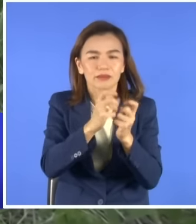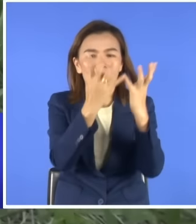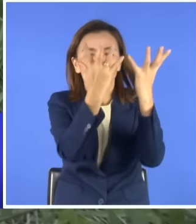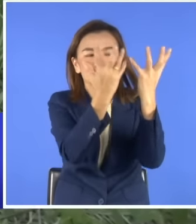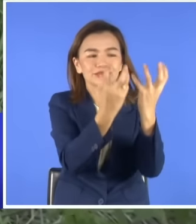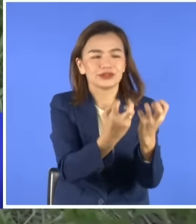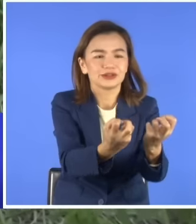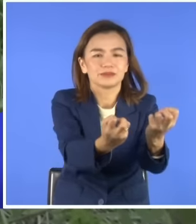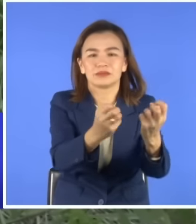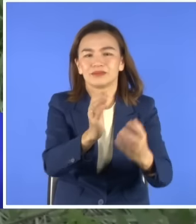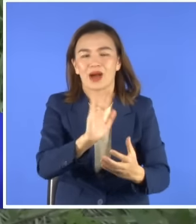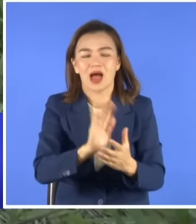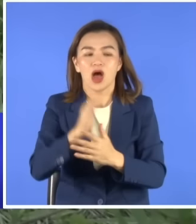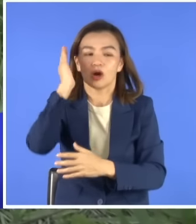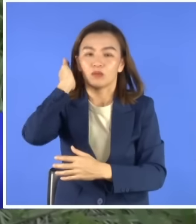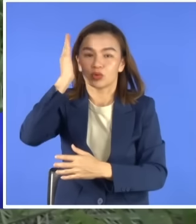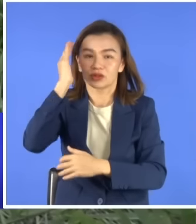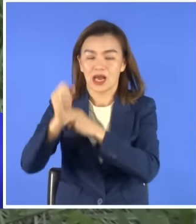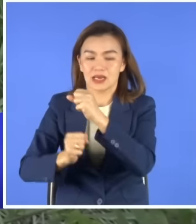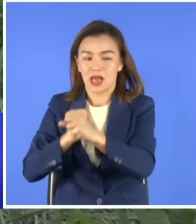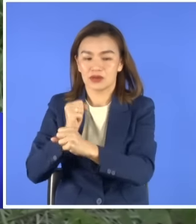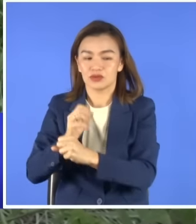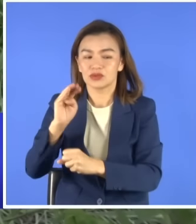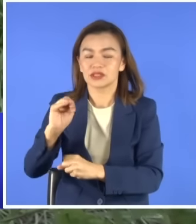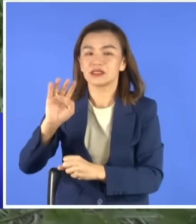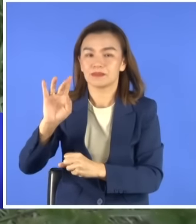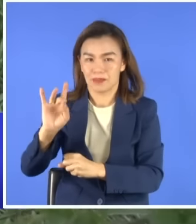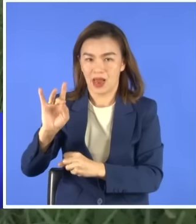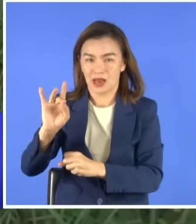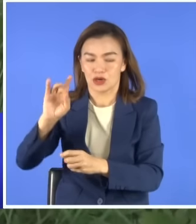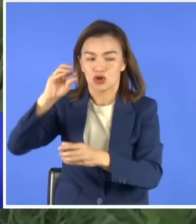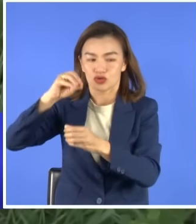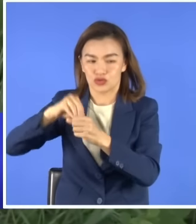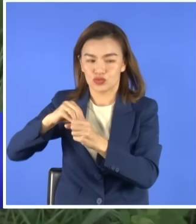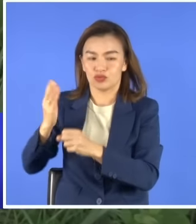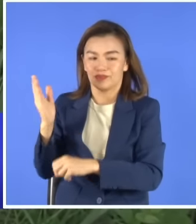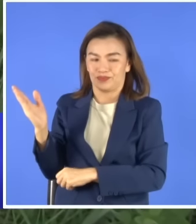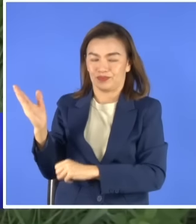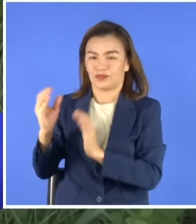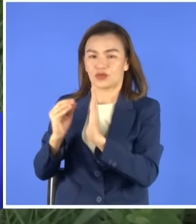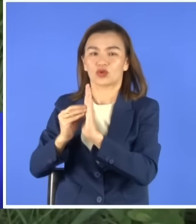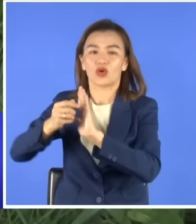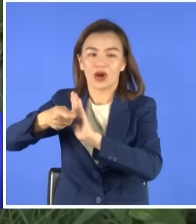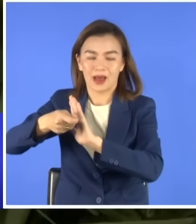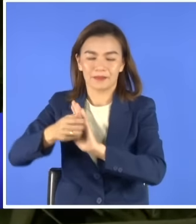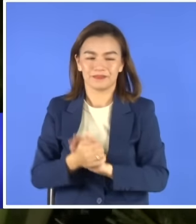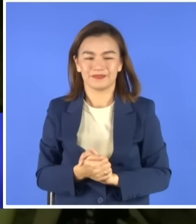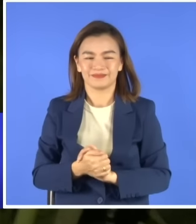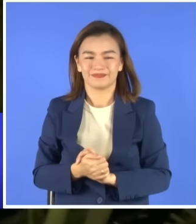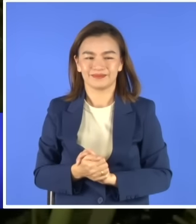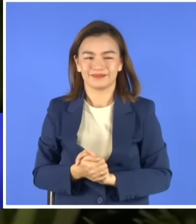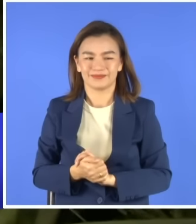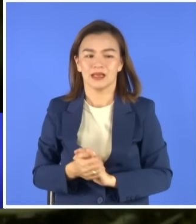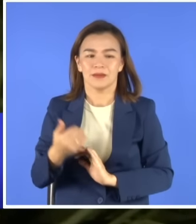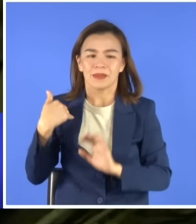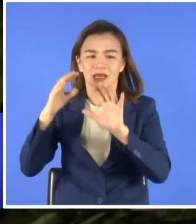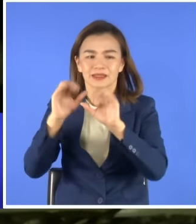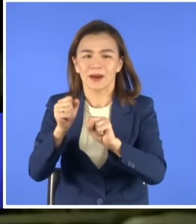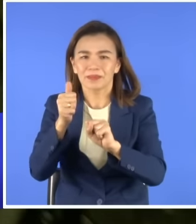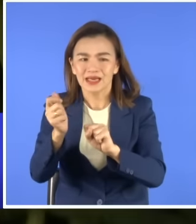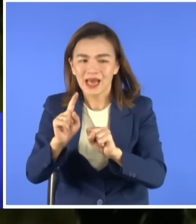ธวัชชัยอายุ 48ปีเป็นชาวนาบ้านรางกาใหญ่อยู่ที่พิมายนครราชสีมาบอกว่าเครื่องมือดักจับหนูที่ดีที่สุดก็คือ